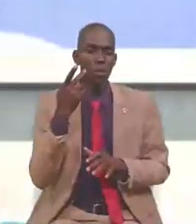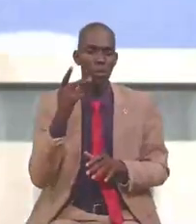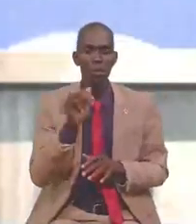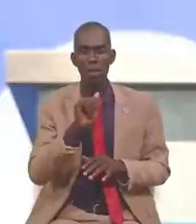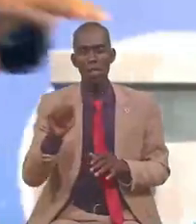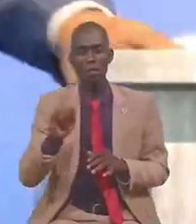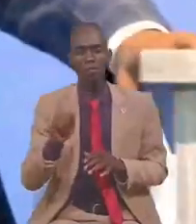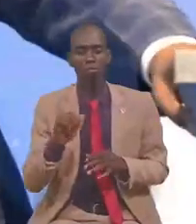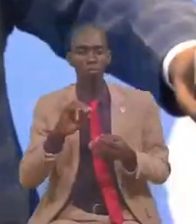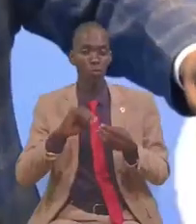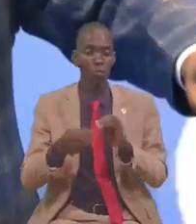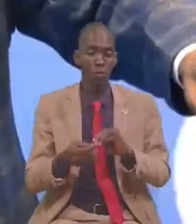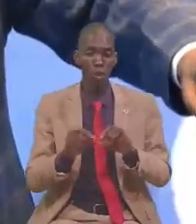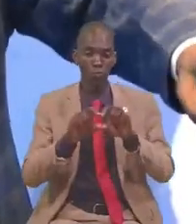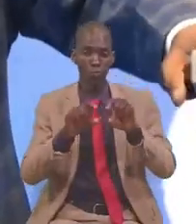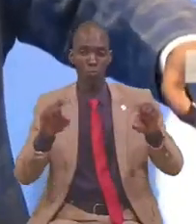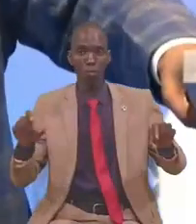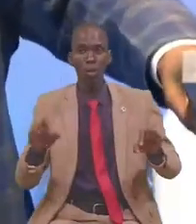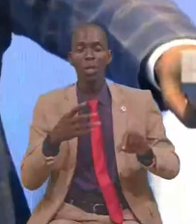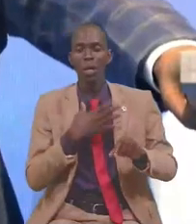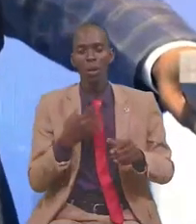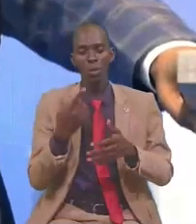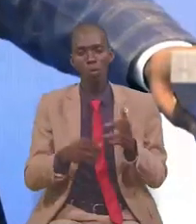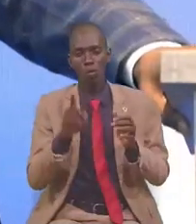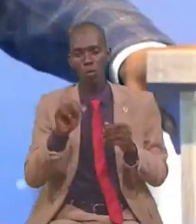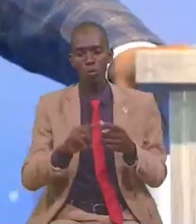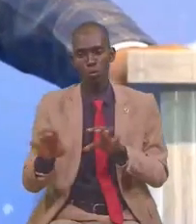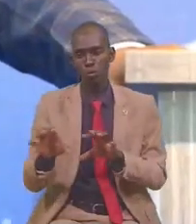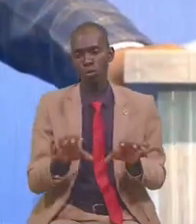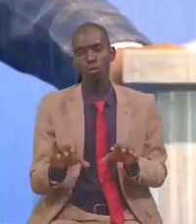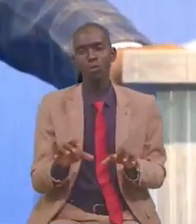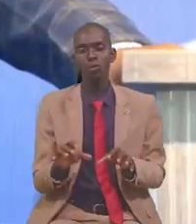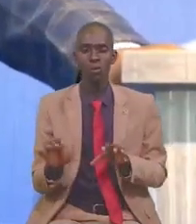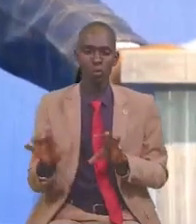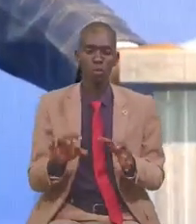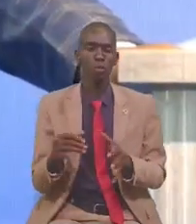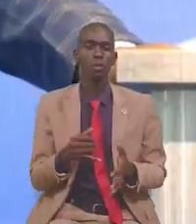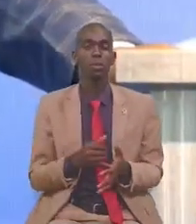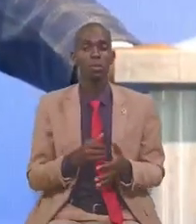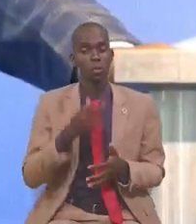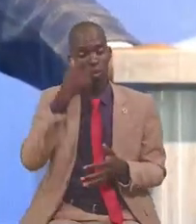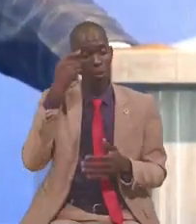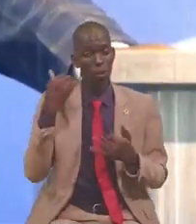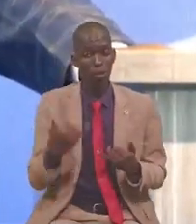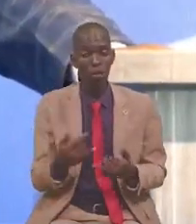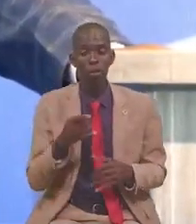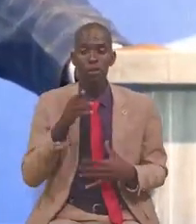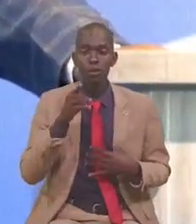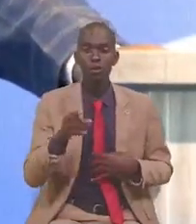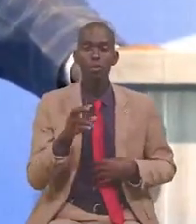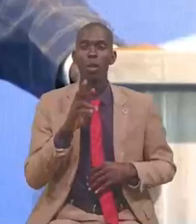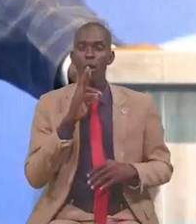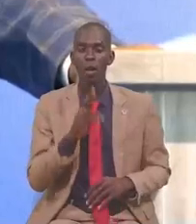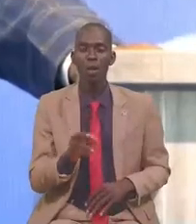qui défile sur l'écran. Et vous allez cliquer sur le lien et